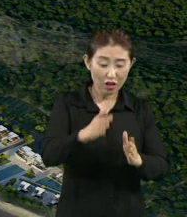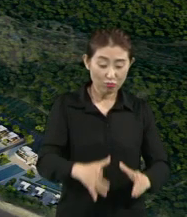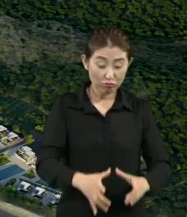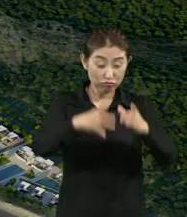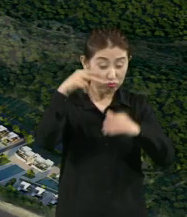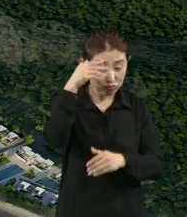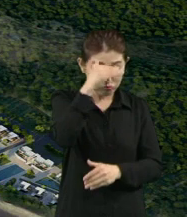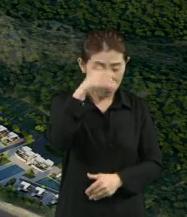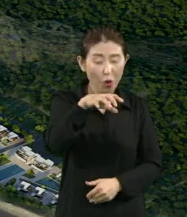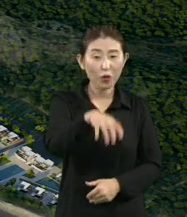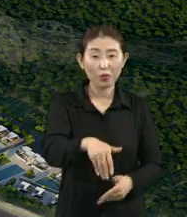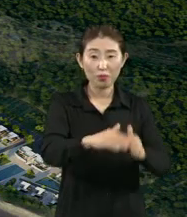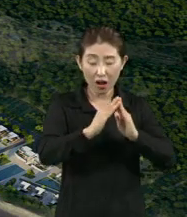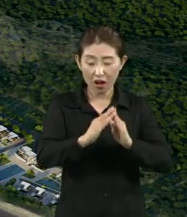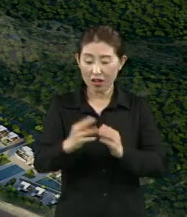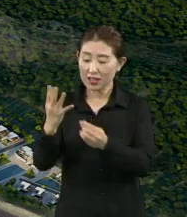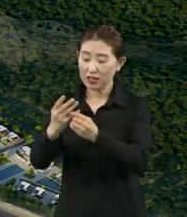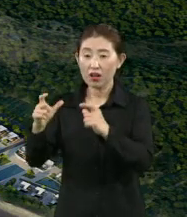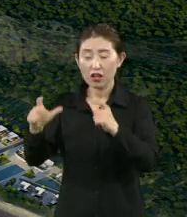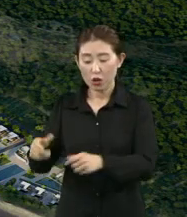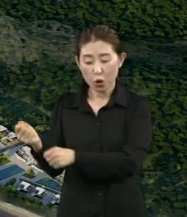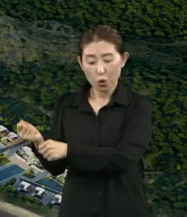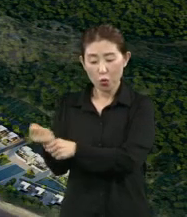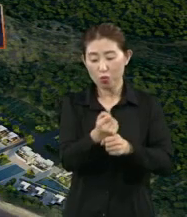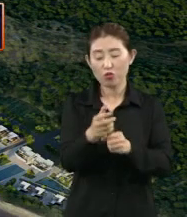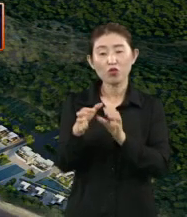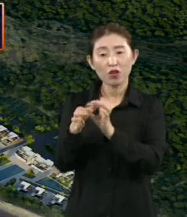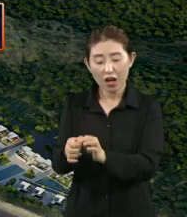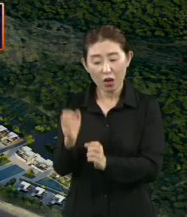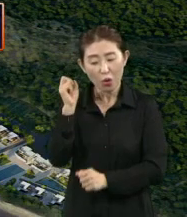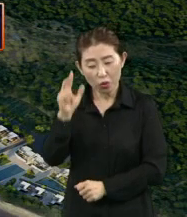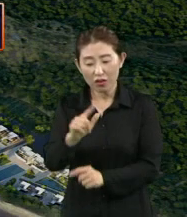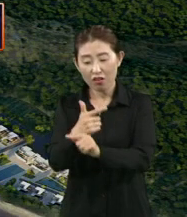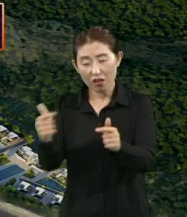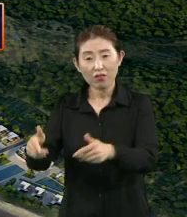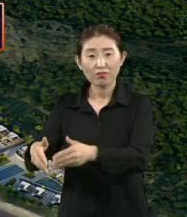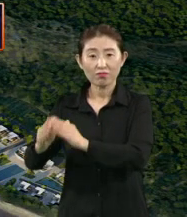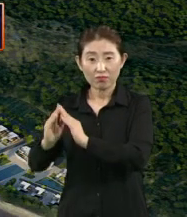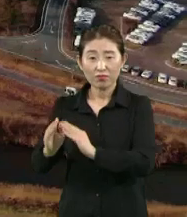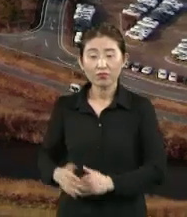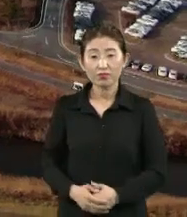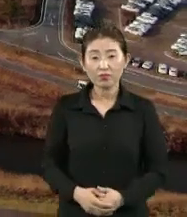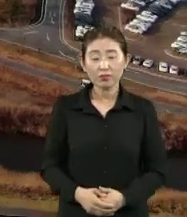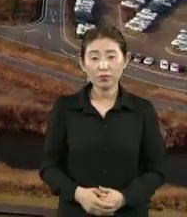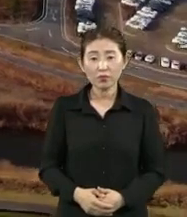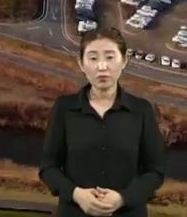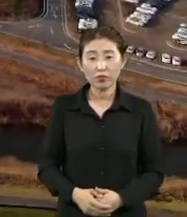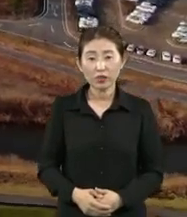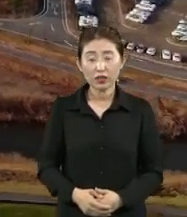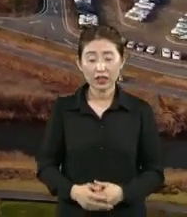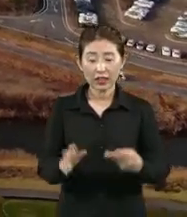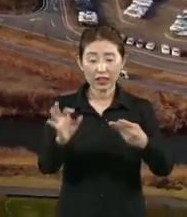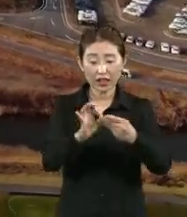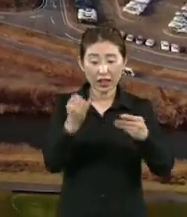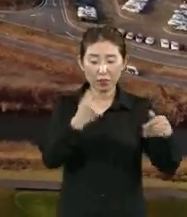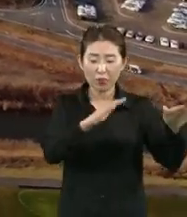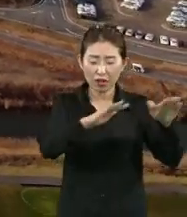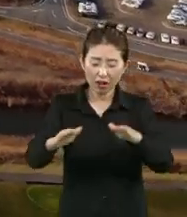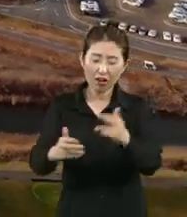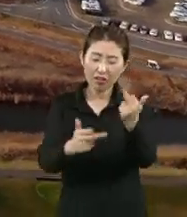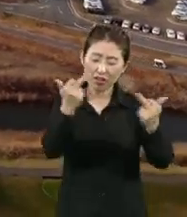들어서고 4지구는 18홀 골프장과 골프 빌리지, 아트센터 등이 예정돼 있습니다. 국립공원 태안반도의